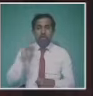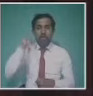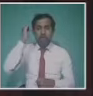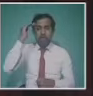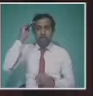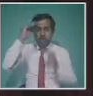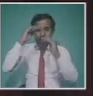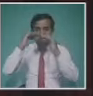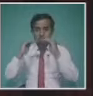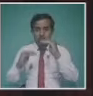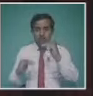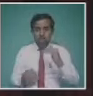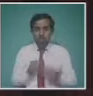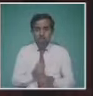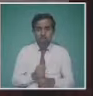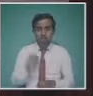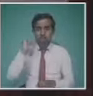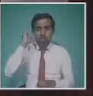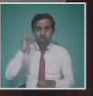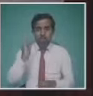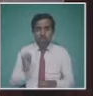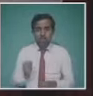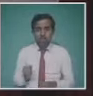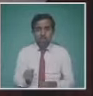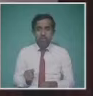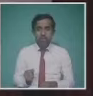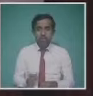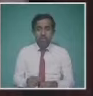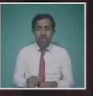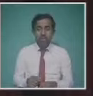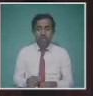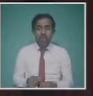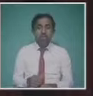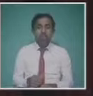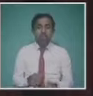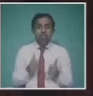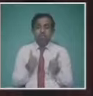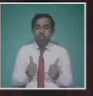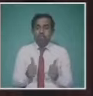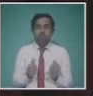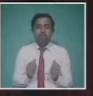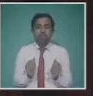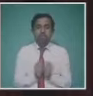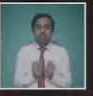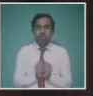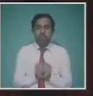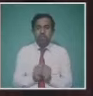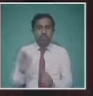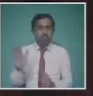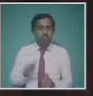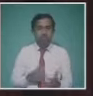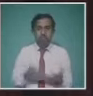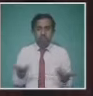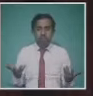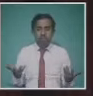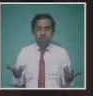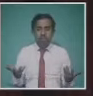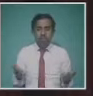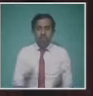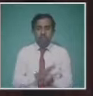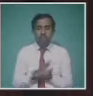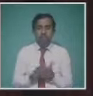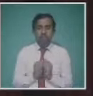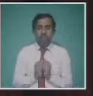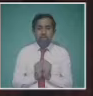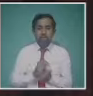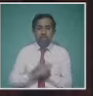ඉඳලා පල්ලෙහාමින රාජ්‍ය නිලධාරියා දක්වා කිසිම කෙනෙක් තෘප්තියකින් යුක්තව නෙවෙයි තමන්ගේ සේවාව කරන්නේ ඒක නිසා නිසි රාජ්‍ය